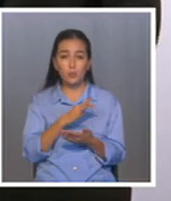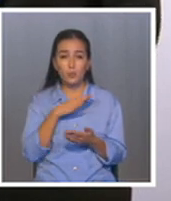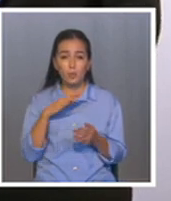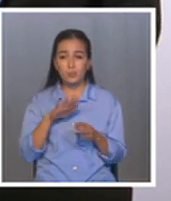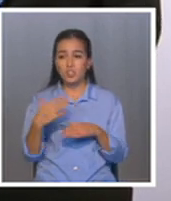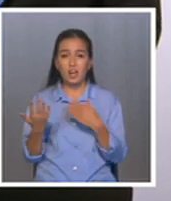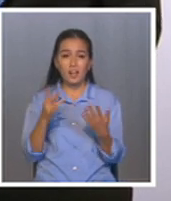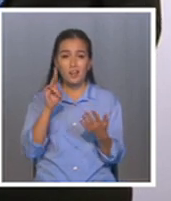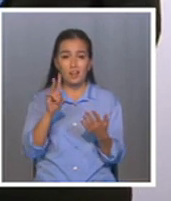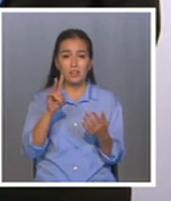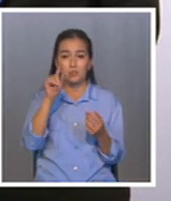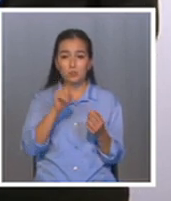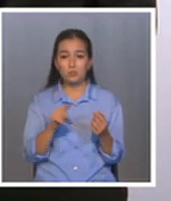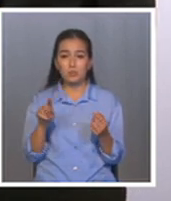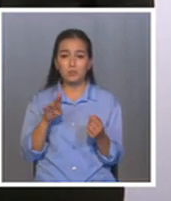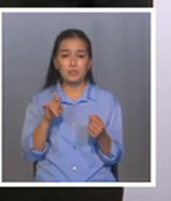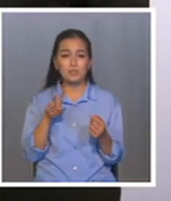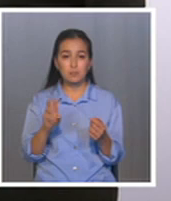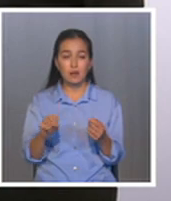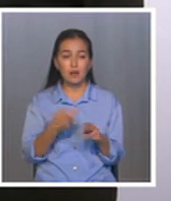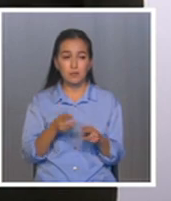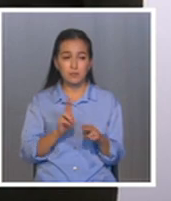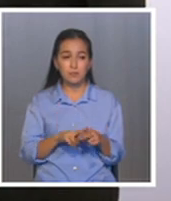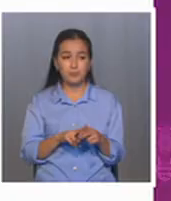бұрышты призма деп атайды.